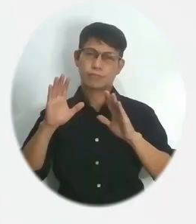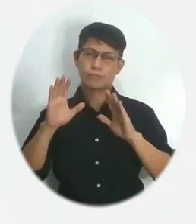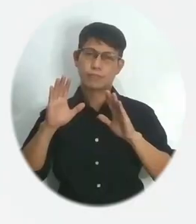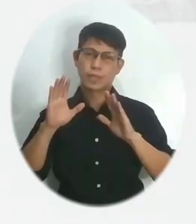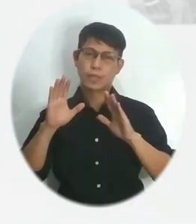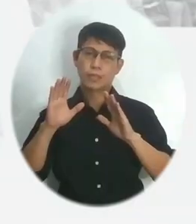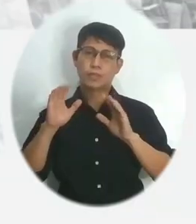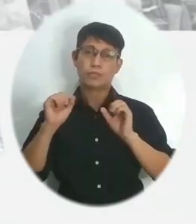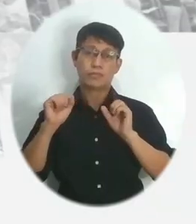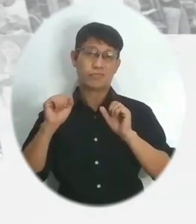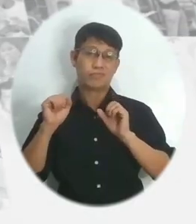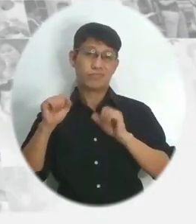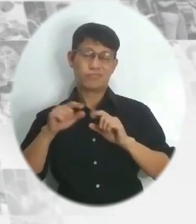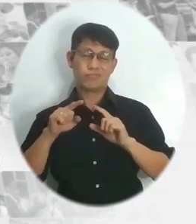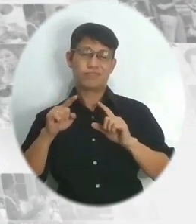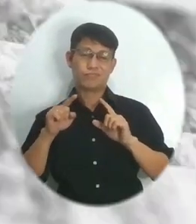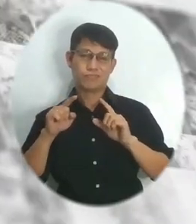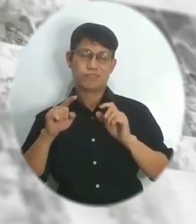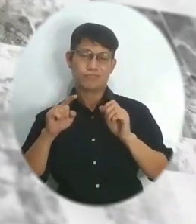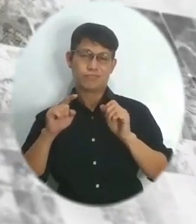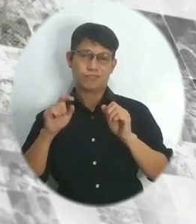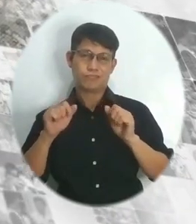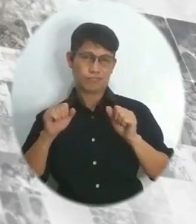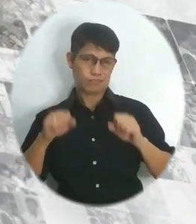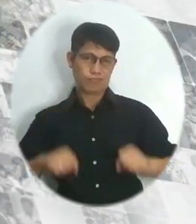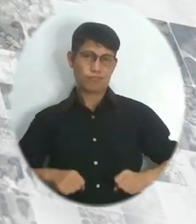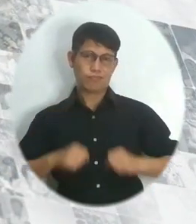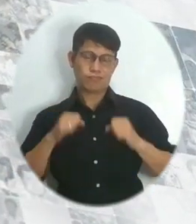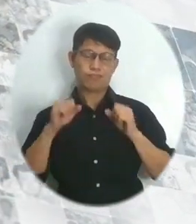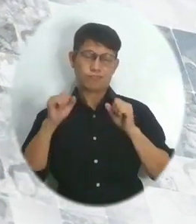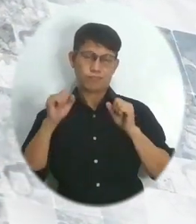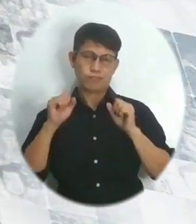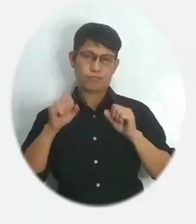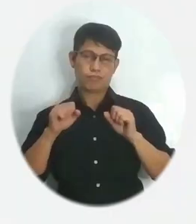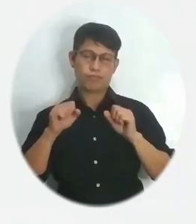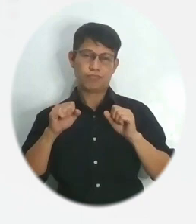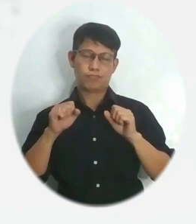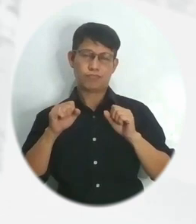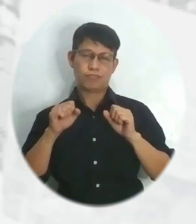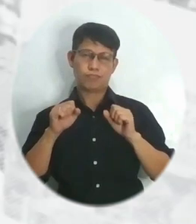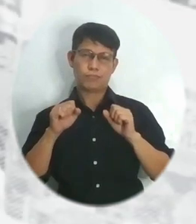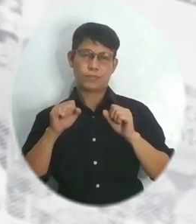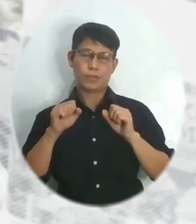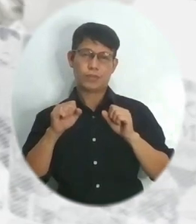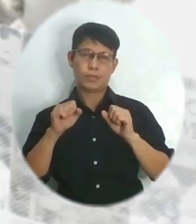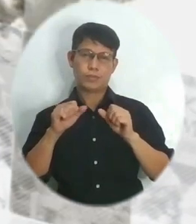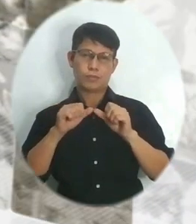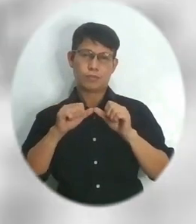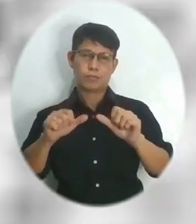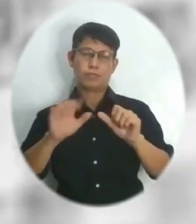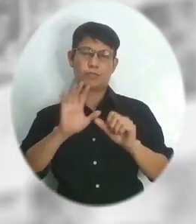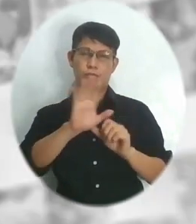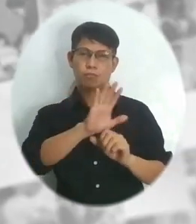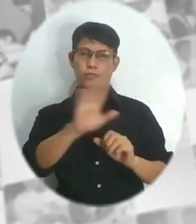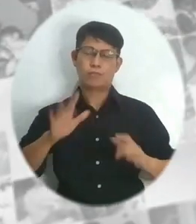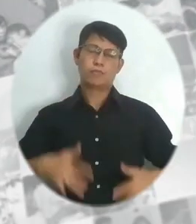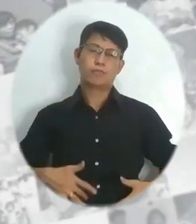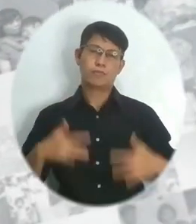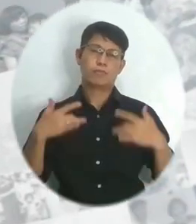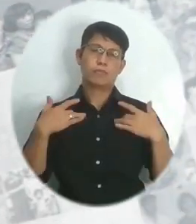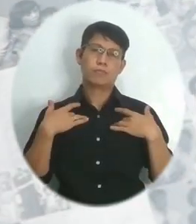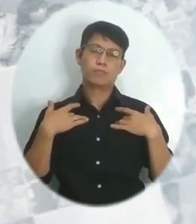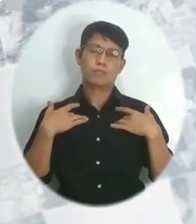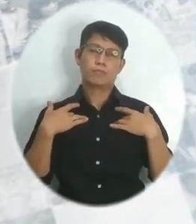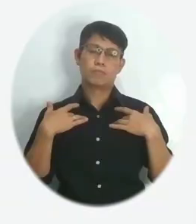para makaraos lang sila sa kanilang mga problema at matagumpay na maiahon ang kanilang